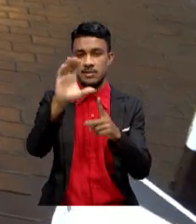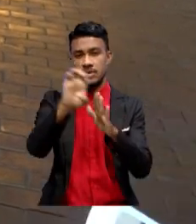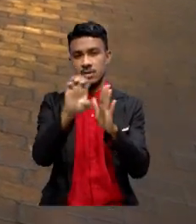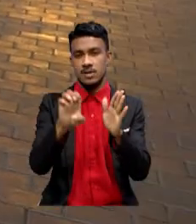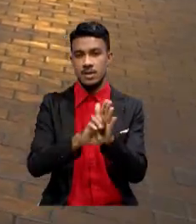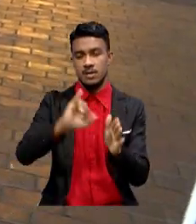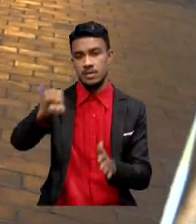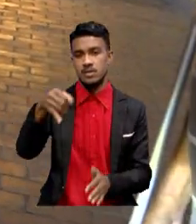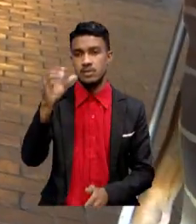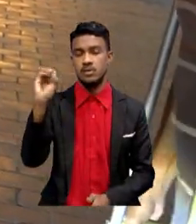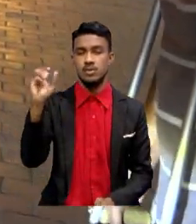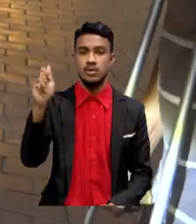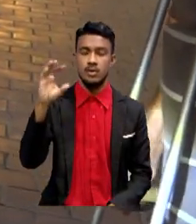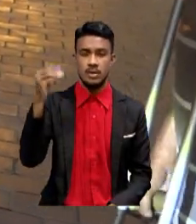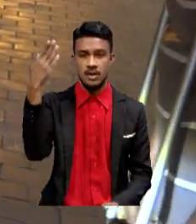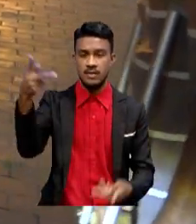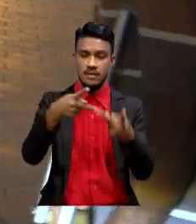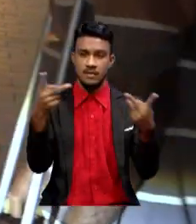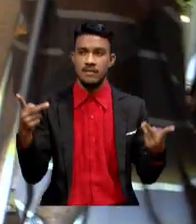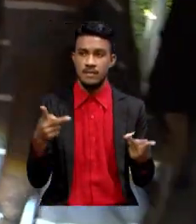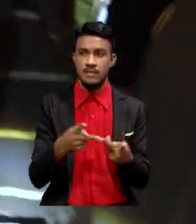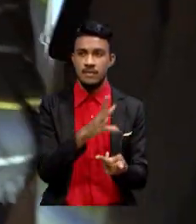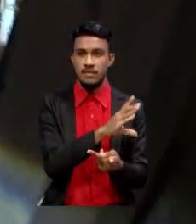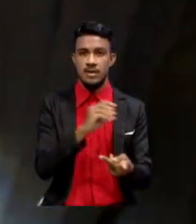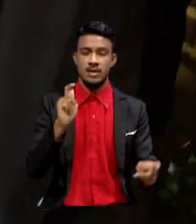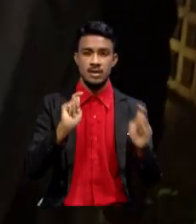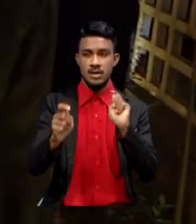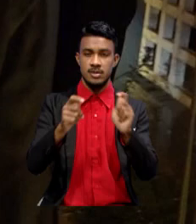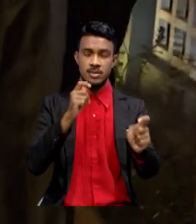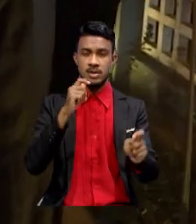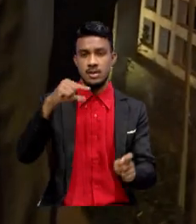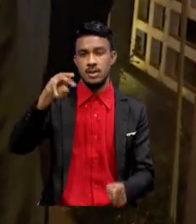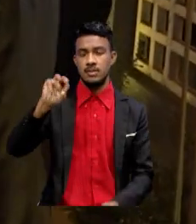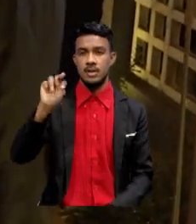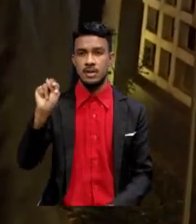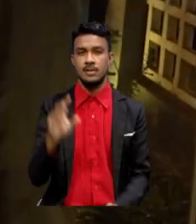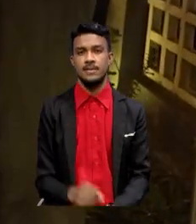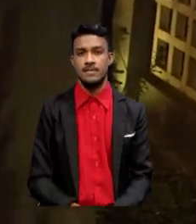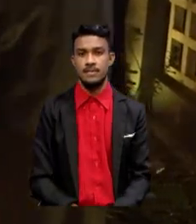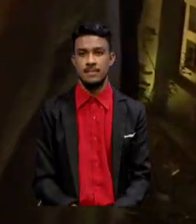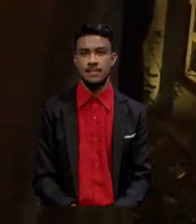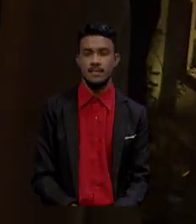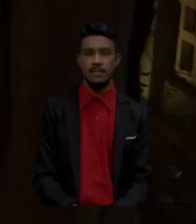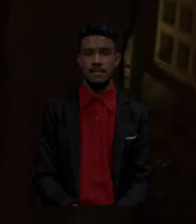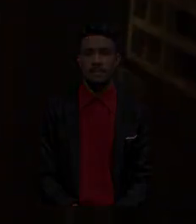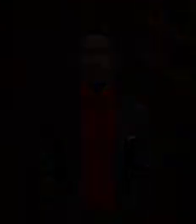Mendonça fila bania residência tulah usi transporte GMN TV. Aderitu Simenes, Bengwinda Simenes, GMN.